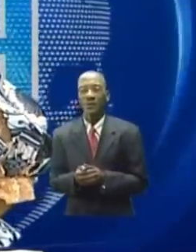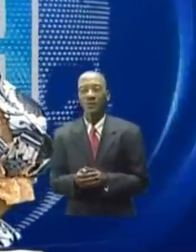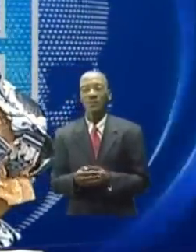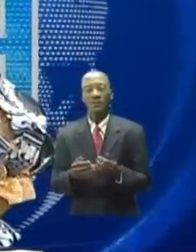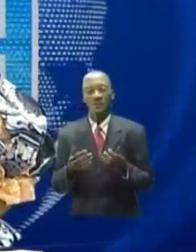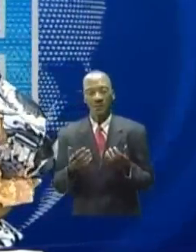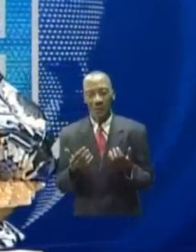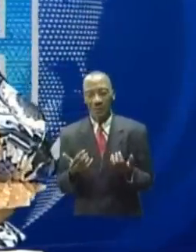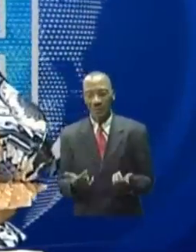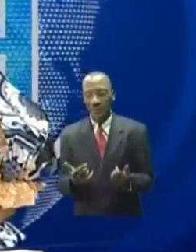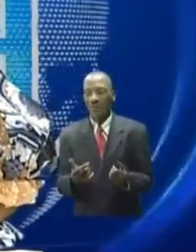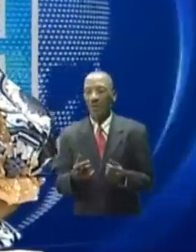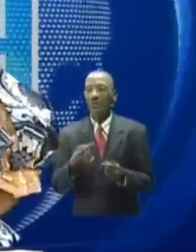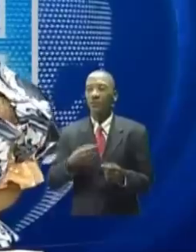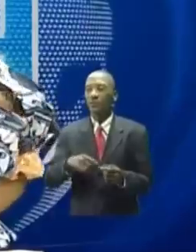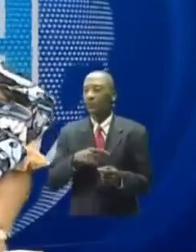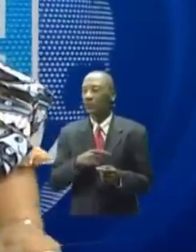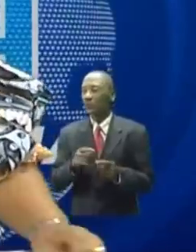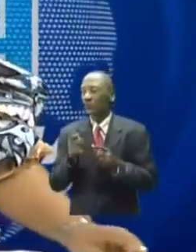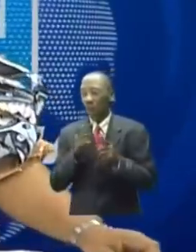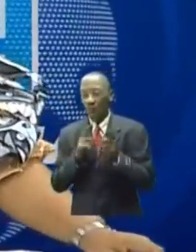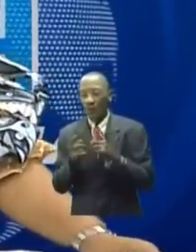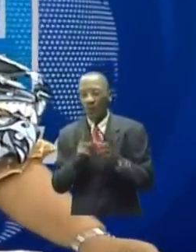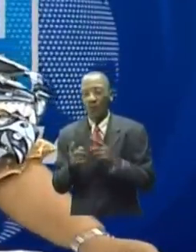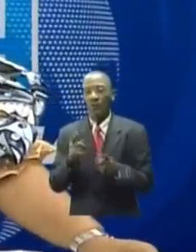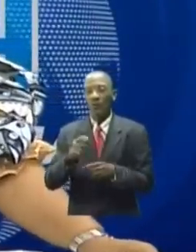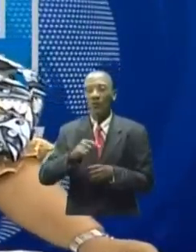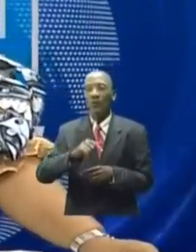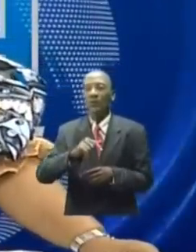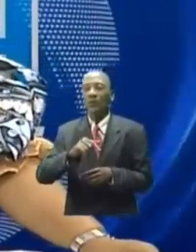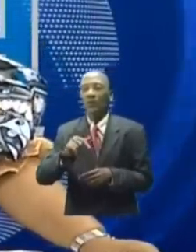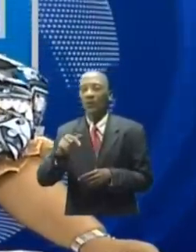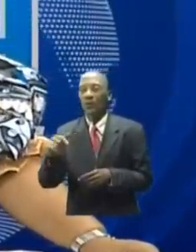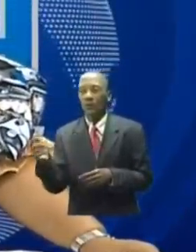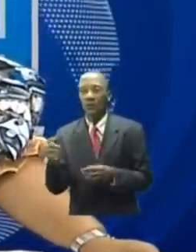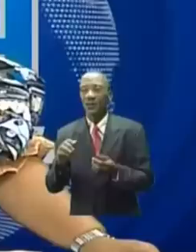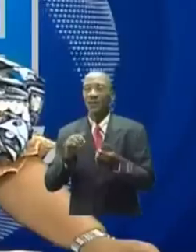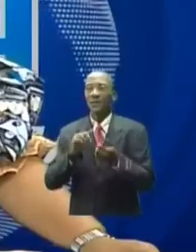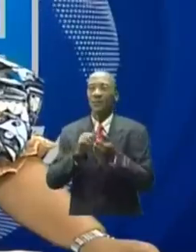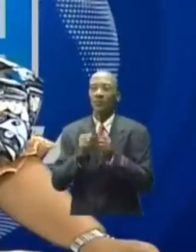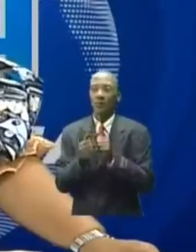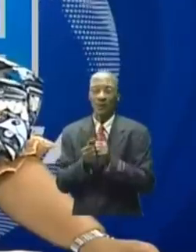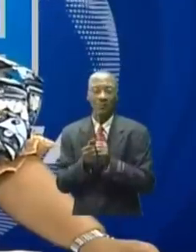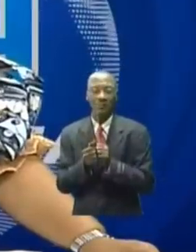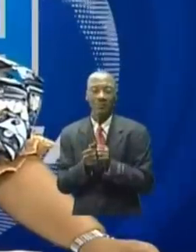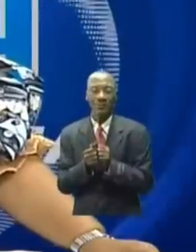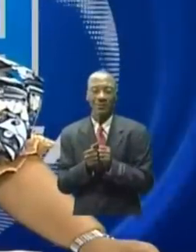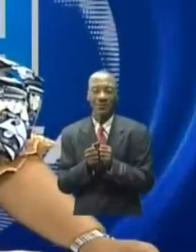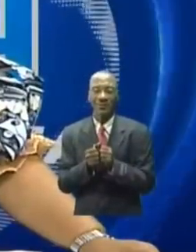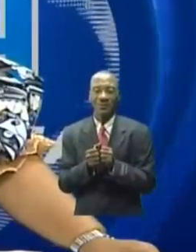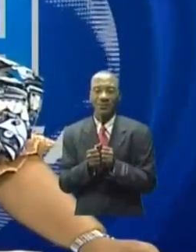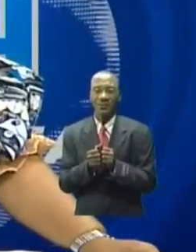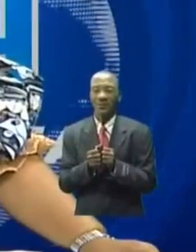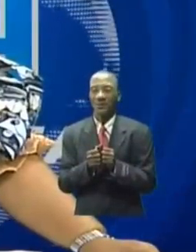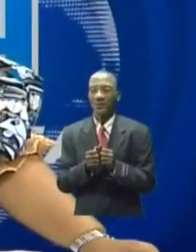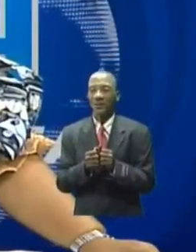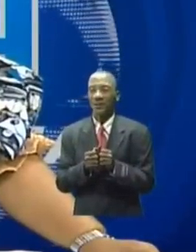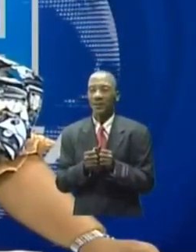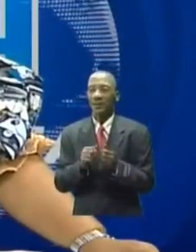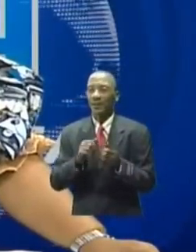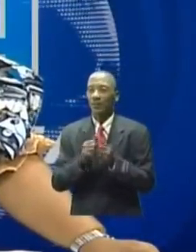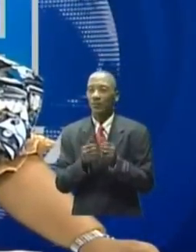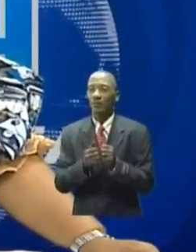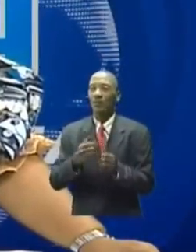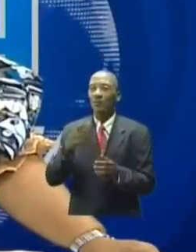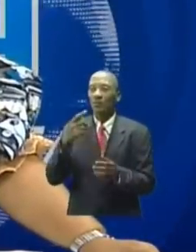États parties à la Convention relative aux droits des personnes handicapées. Irène Essambodiata, ministre déléguée en charge